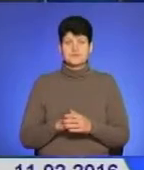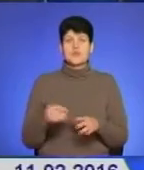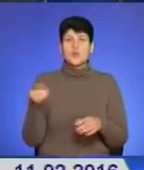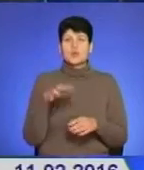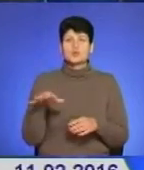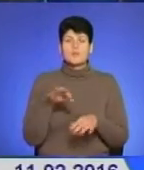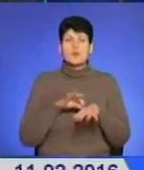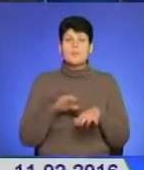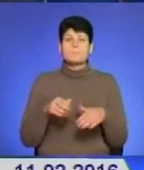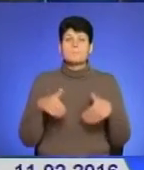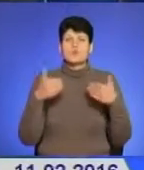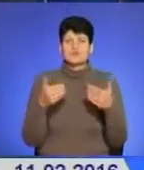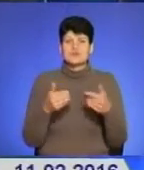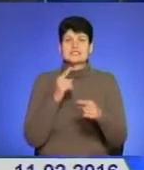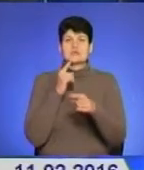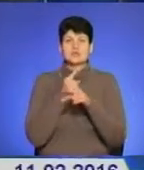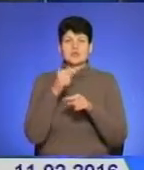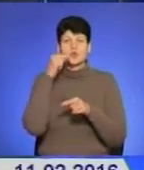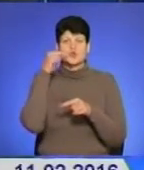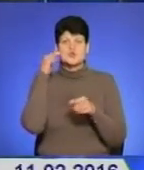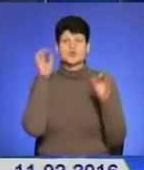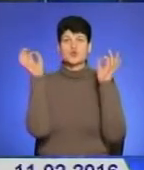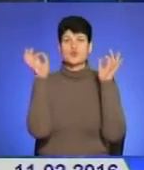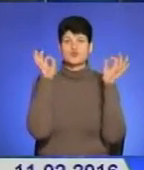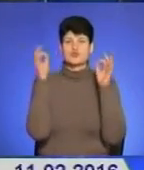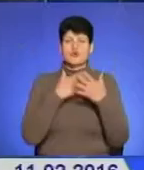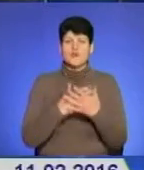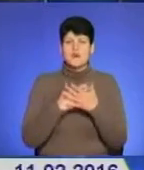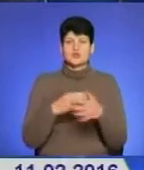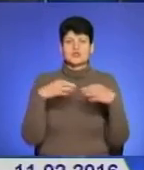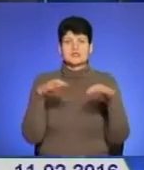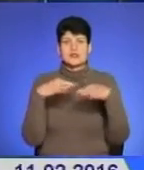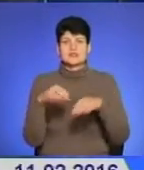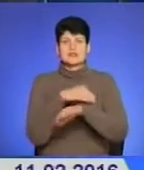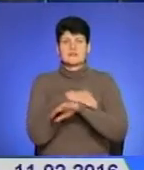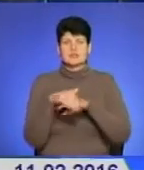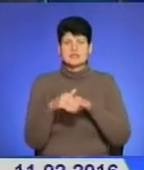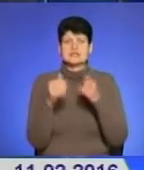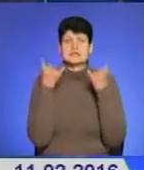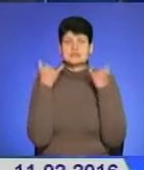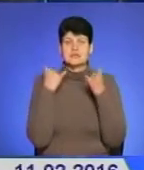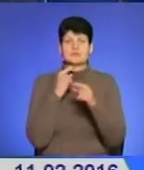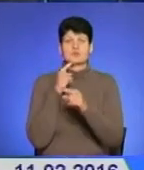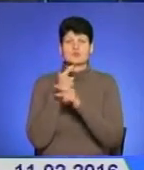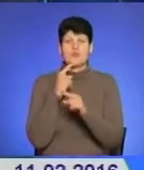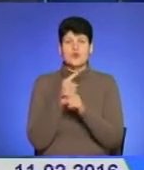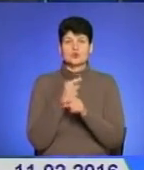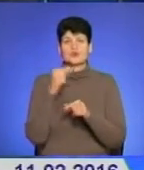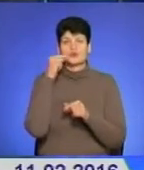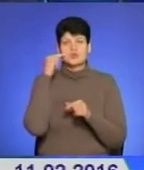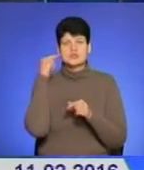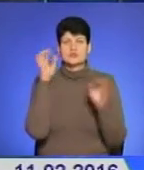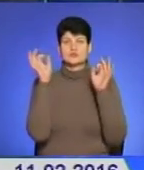У Тернополі пропонують заборонити російську музику в громадському транспорті, розважальних центрах, на вулиці. Наразі петиція про заборону російського музичного продукту в